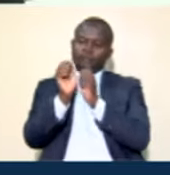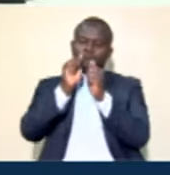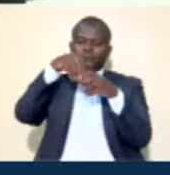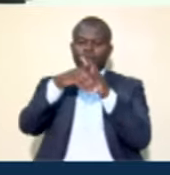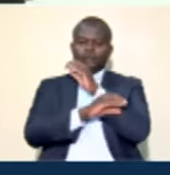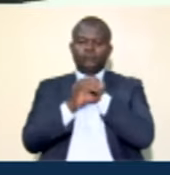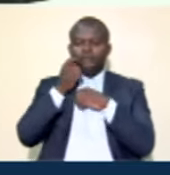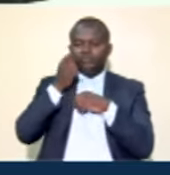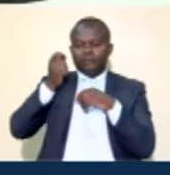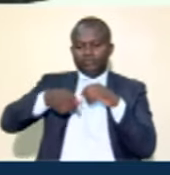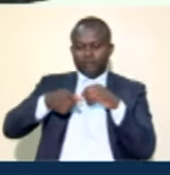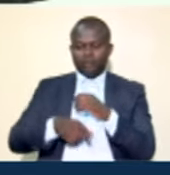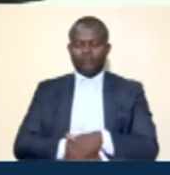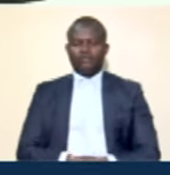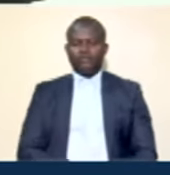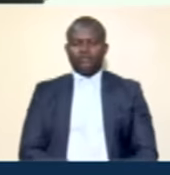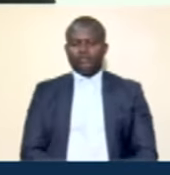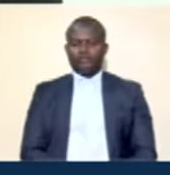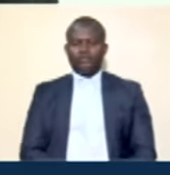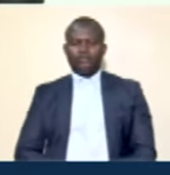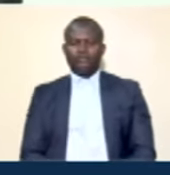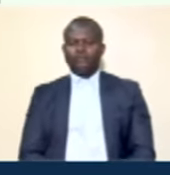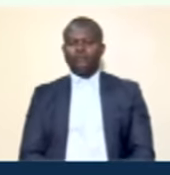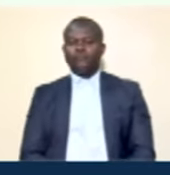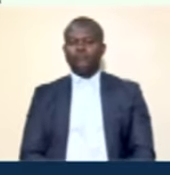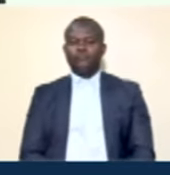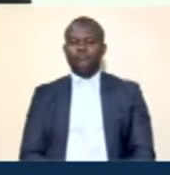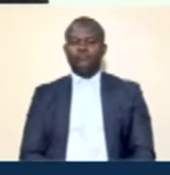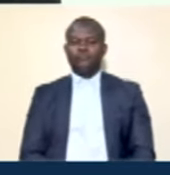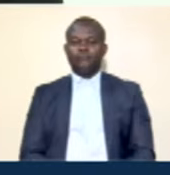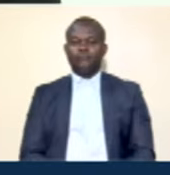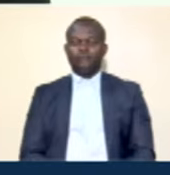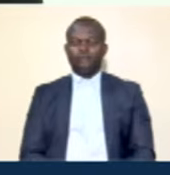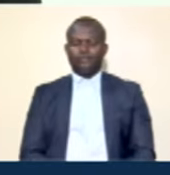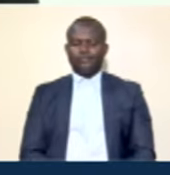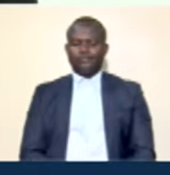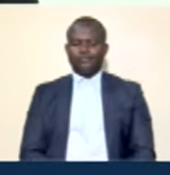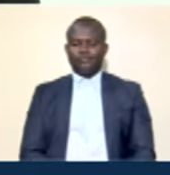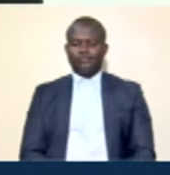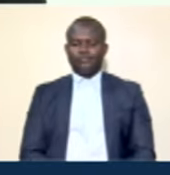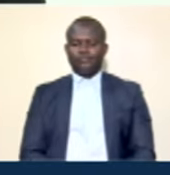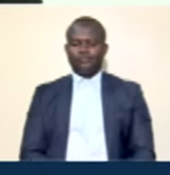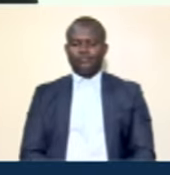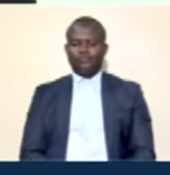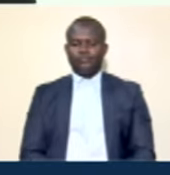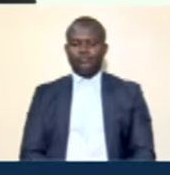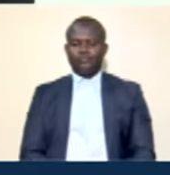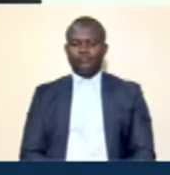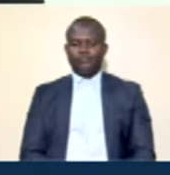impact, now we can anticipate an additional impact of